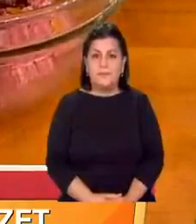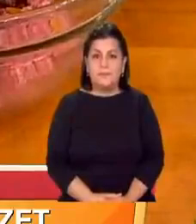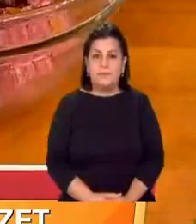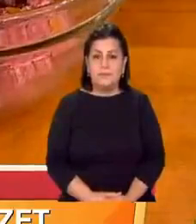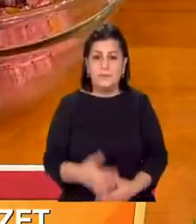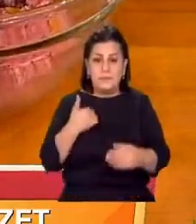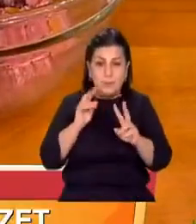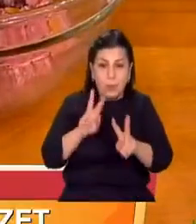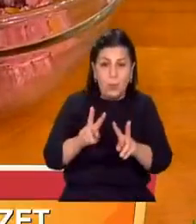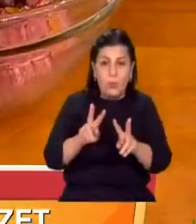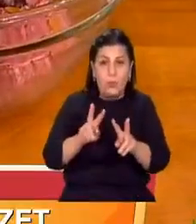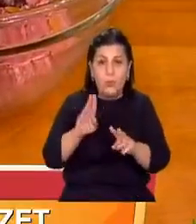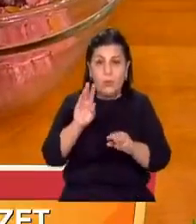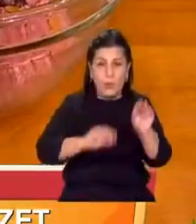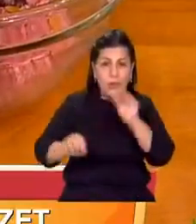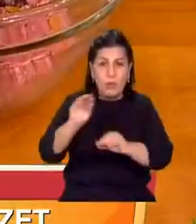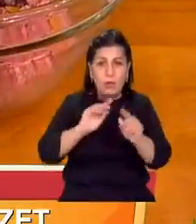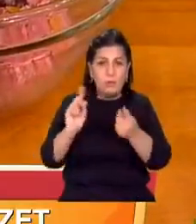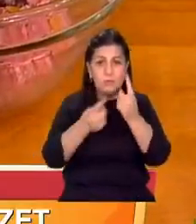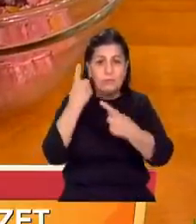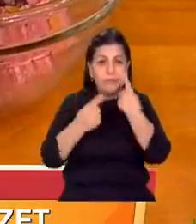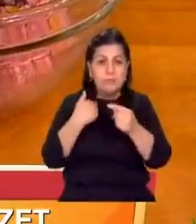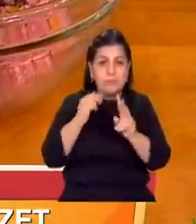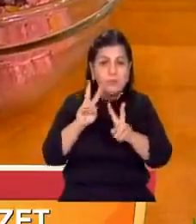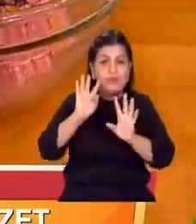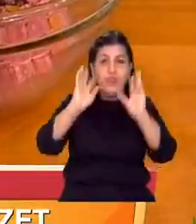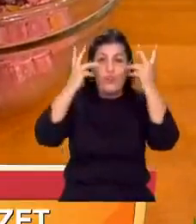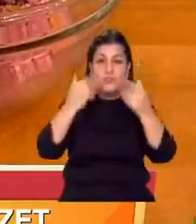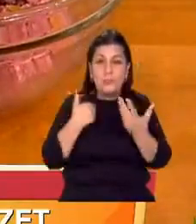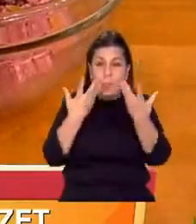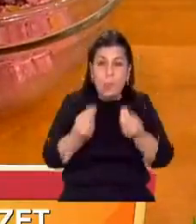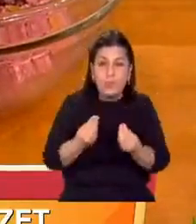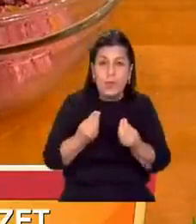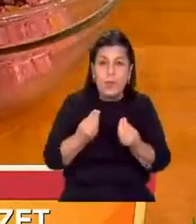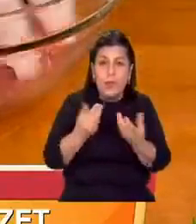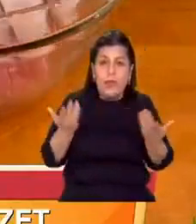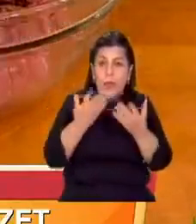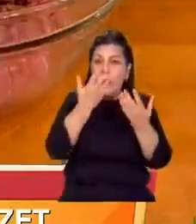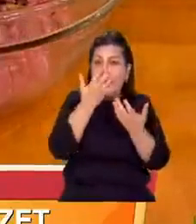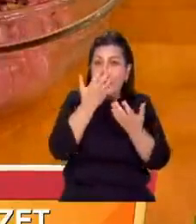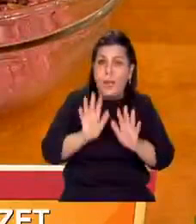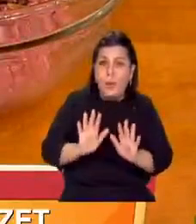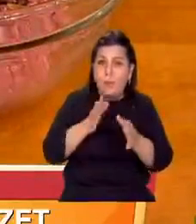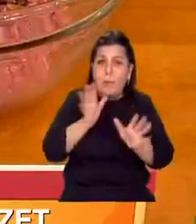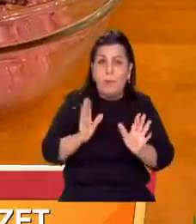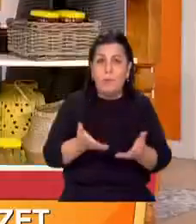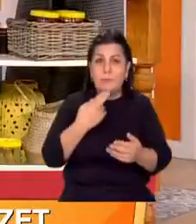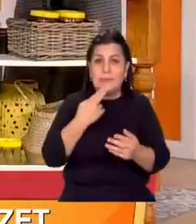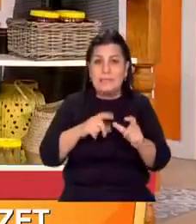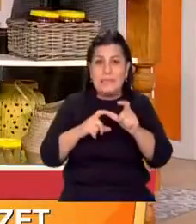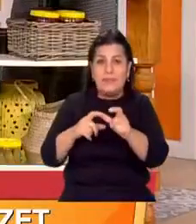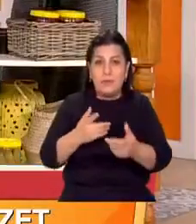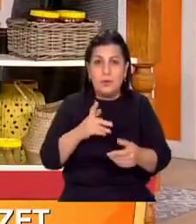bugün çok şaşırtıyorsun şimdi bilincimize attık Hala bilmiyor buna böyle köfteleri atıyoruz içine